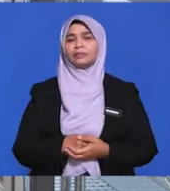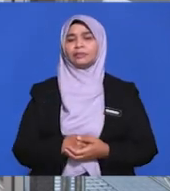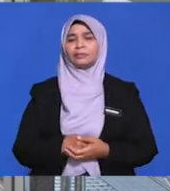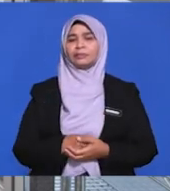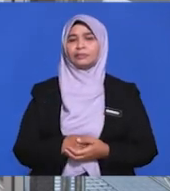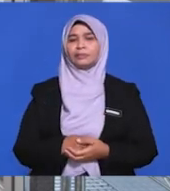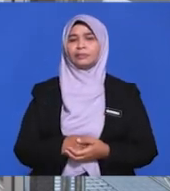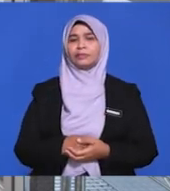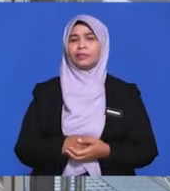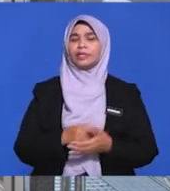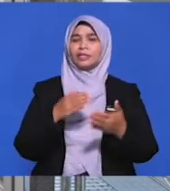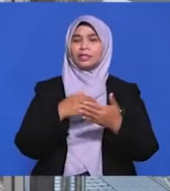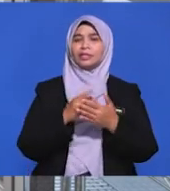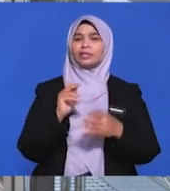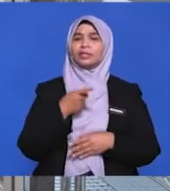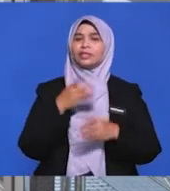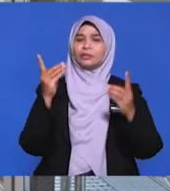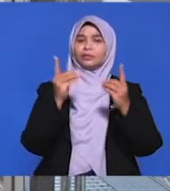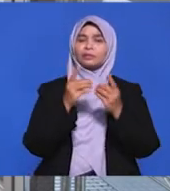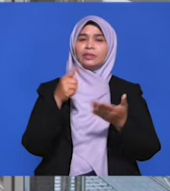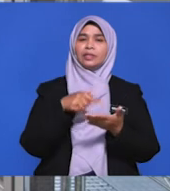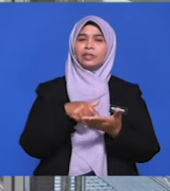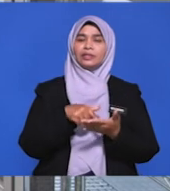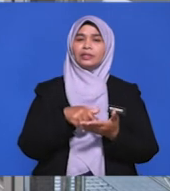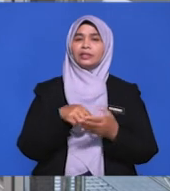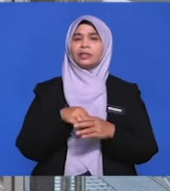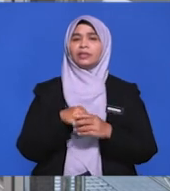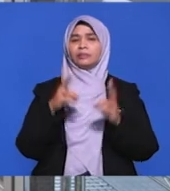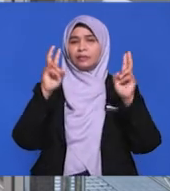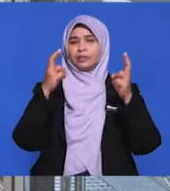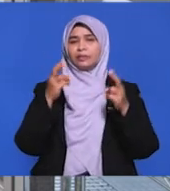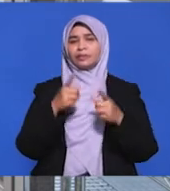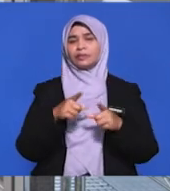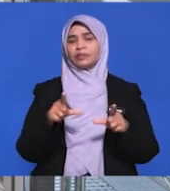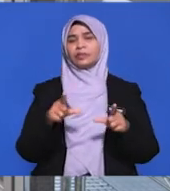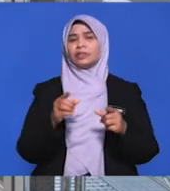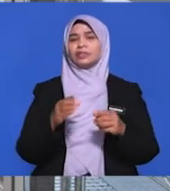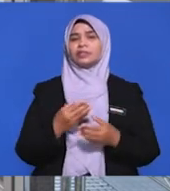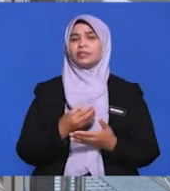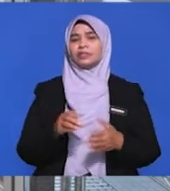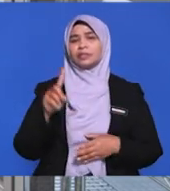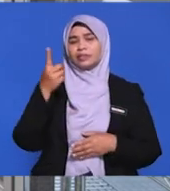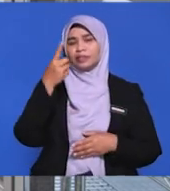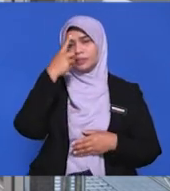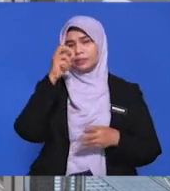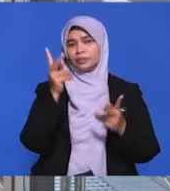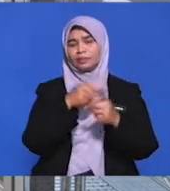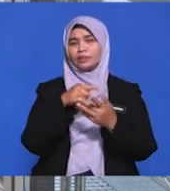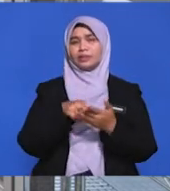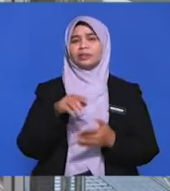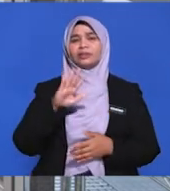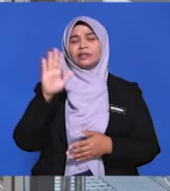tadi sehingga kita berjumpa lagi dalam tajuk yang seterusnya sekian saja untuk kali ini